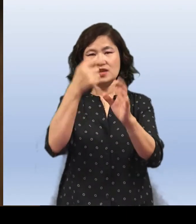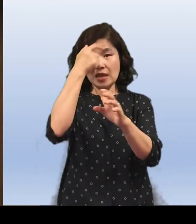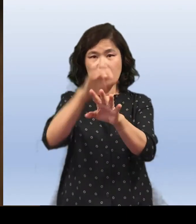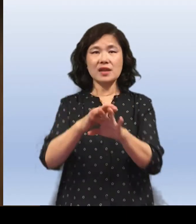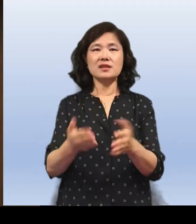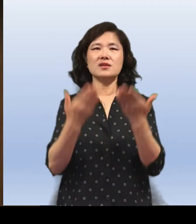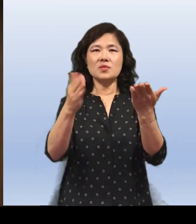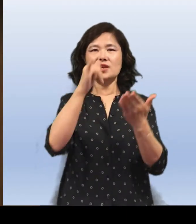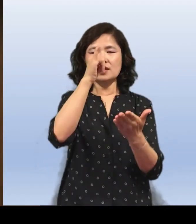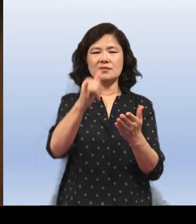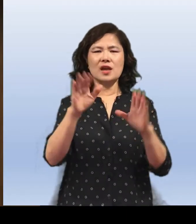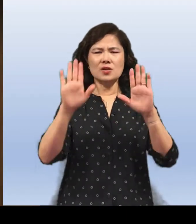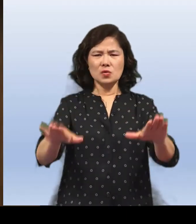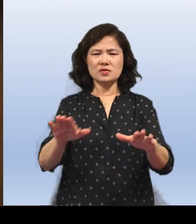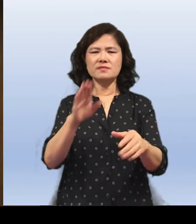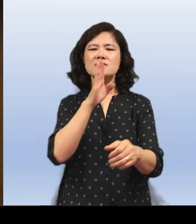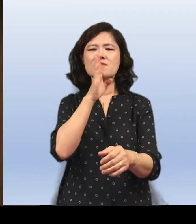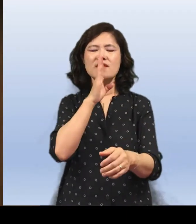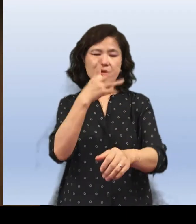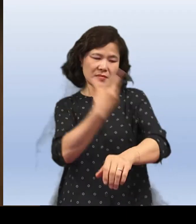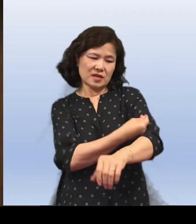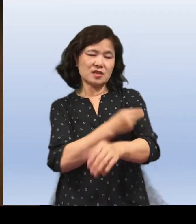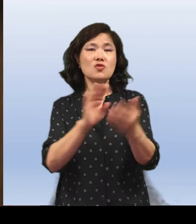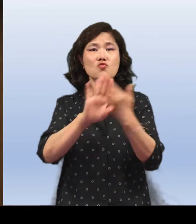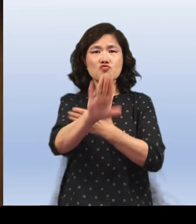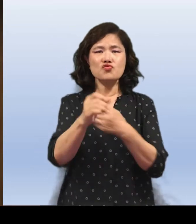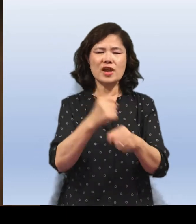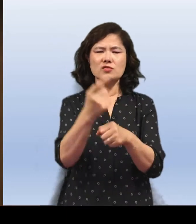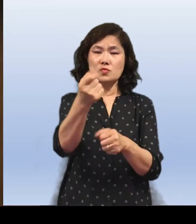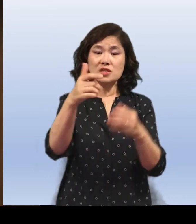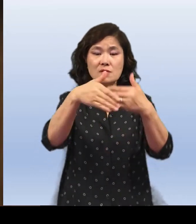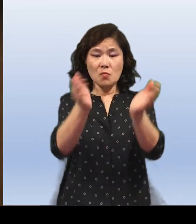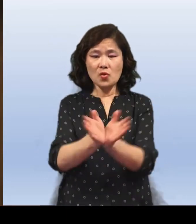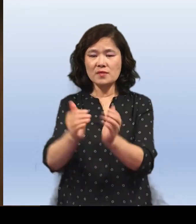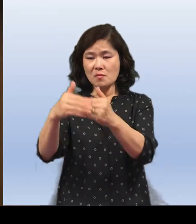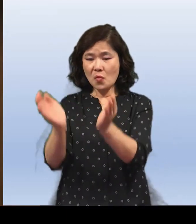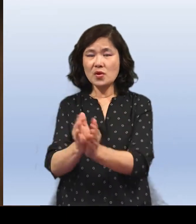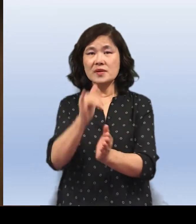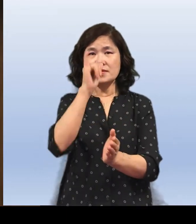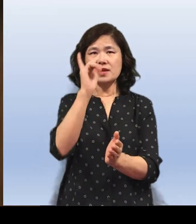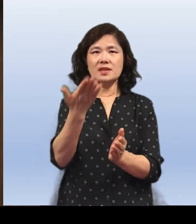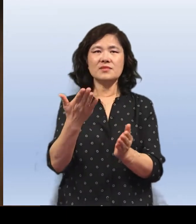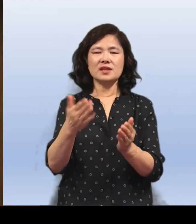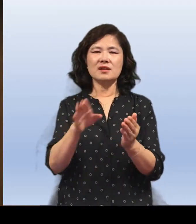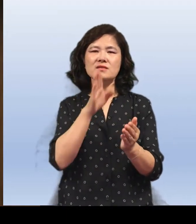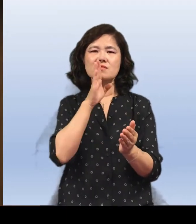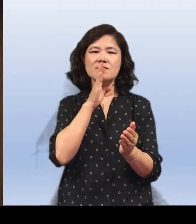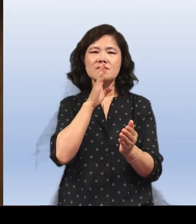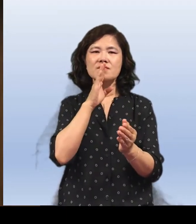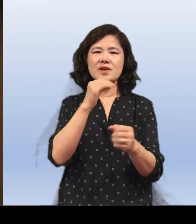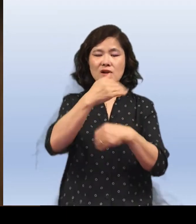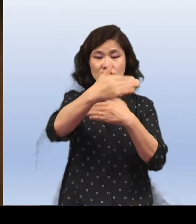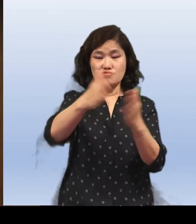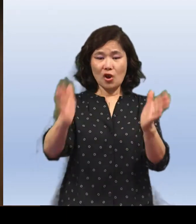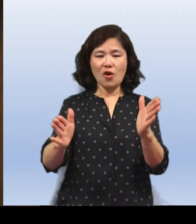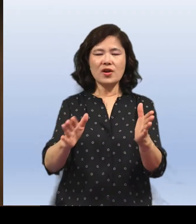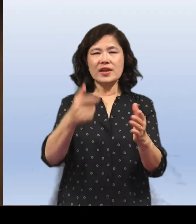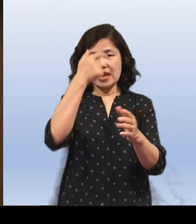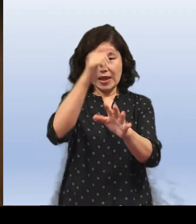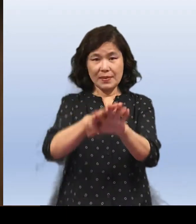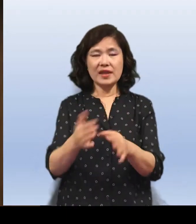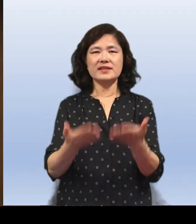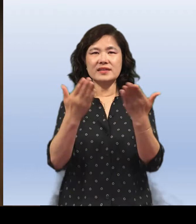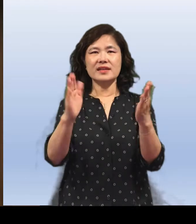요즘은 이제 백신 접종 이후에 조금씩 이제 모임을 하시는 것 같습니다. 교우분들이 사랑방을 위주로 이제 모임을 하시는데,